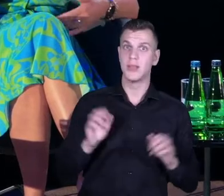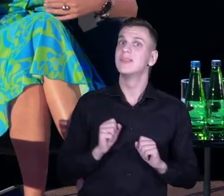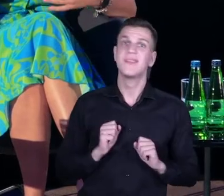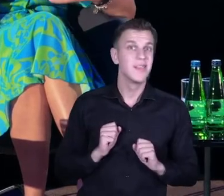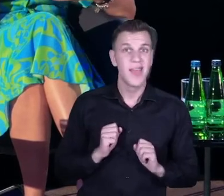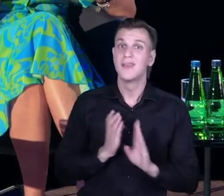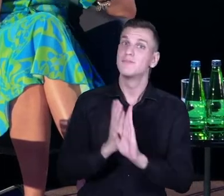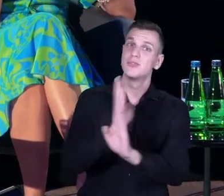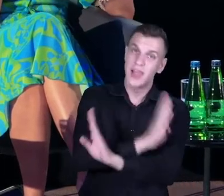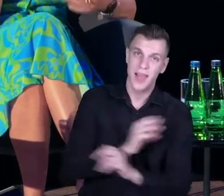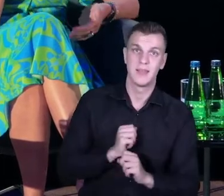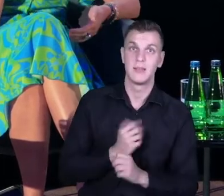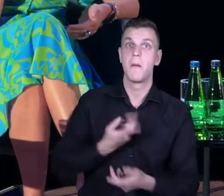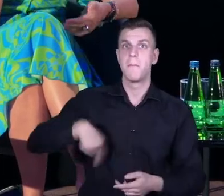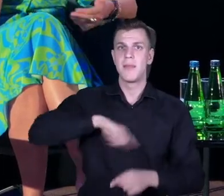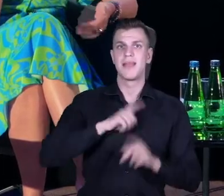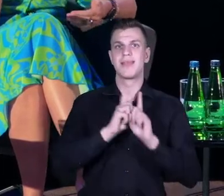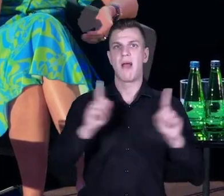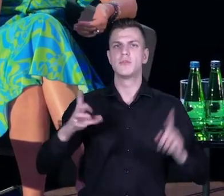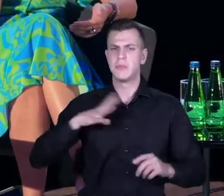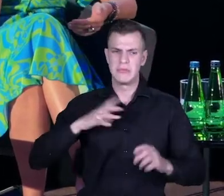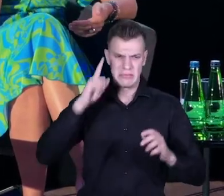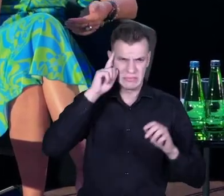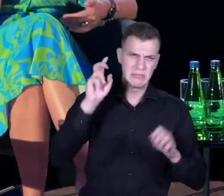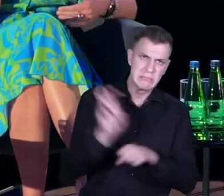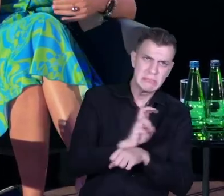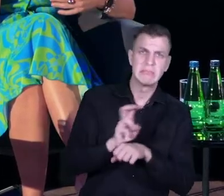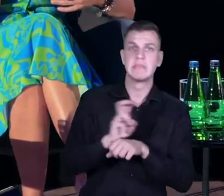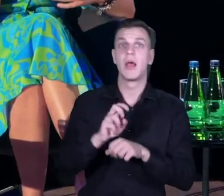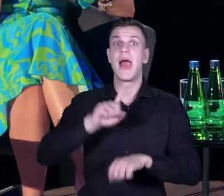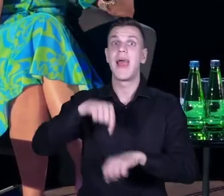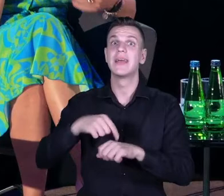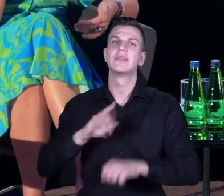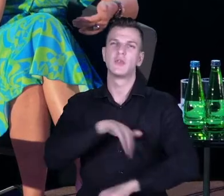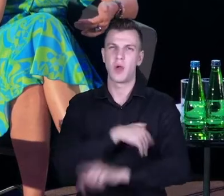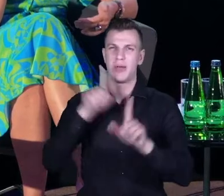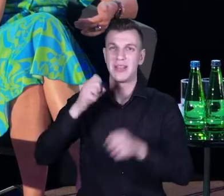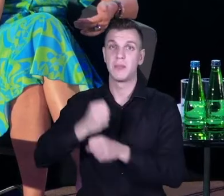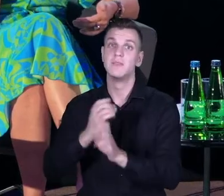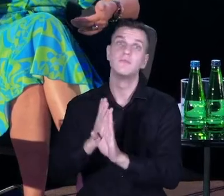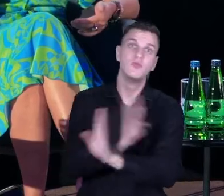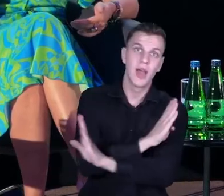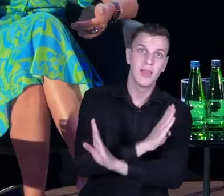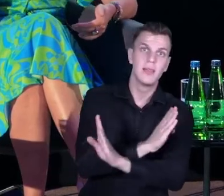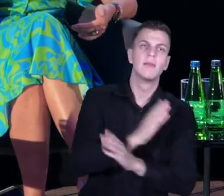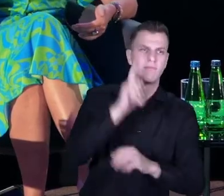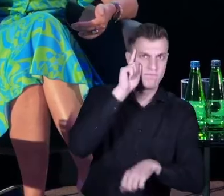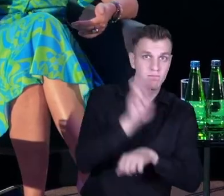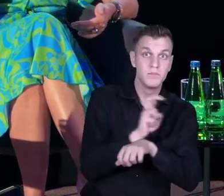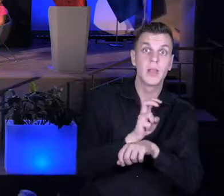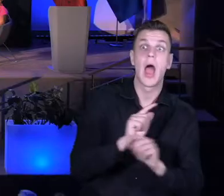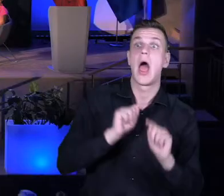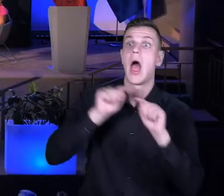lekcji, działając, wymyślając różne działania i aktywności po to, by tę przestrzeń dydaktyczną oddać już naszym